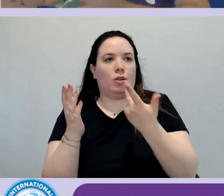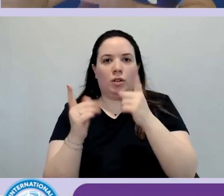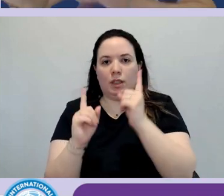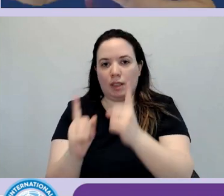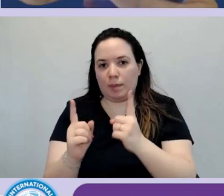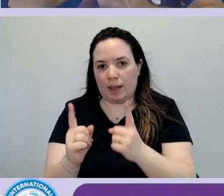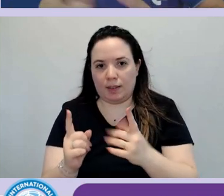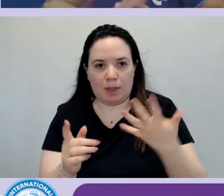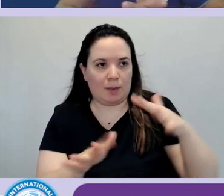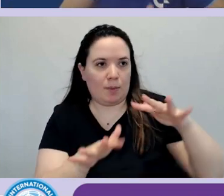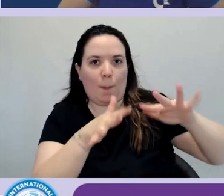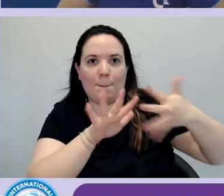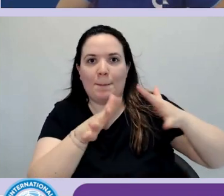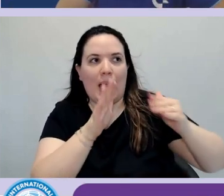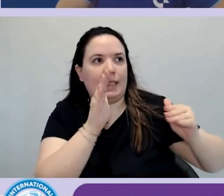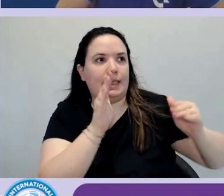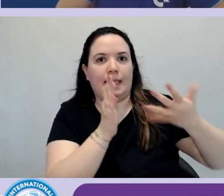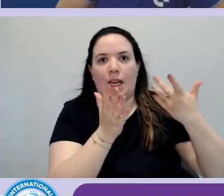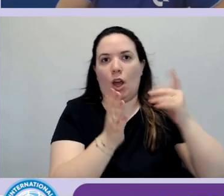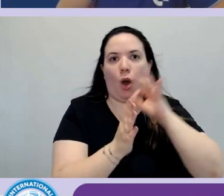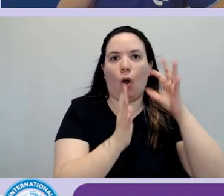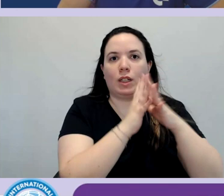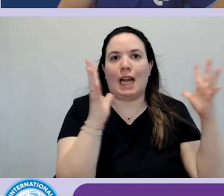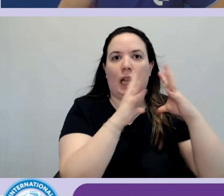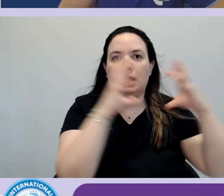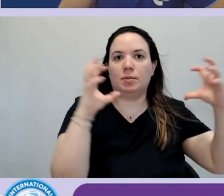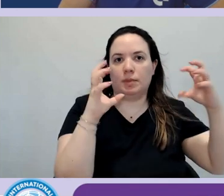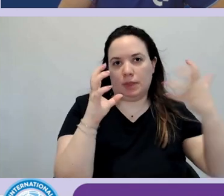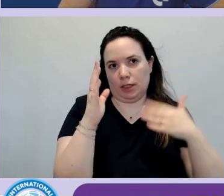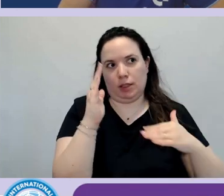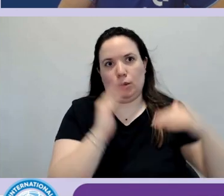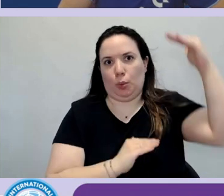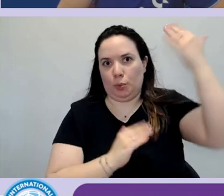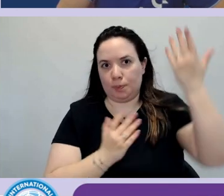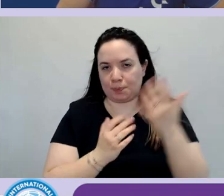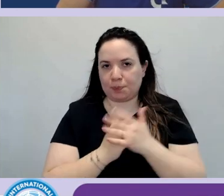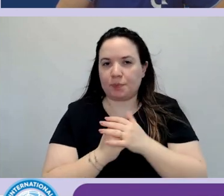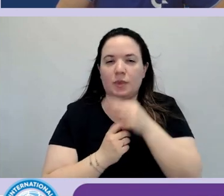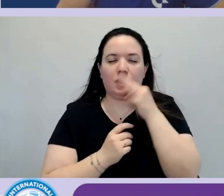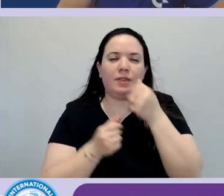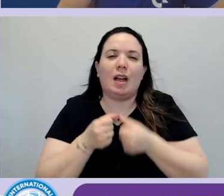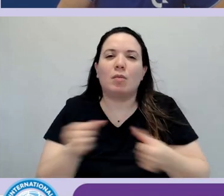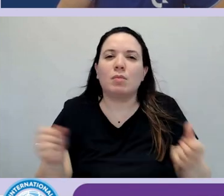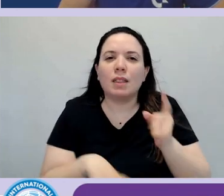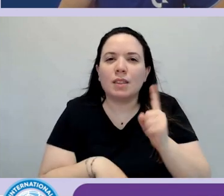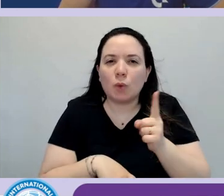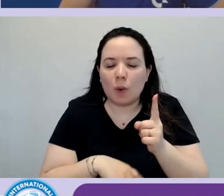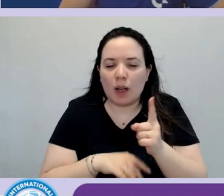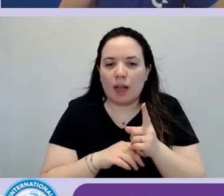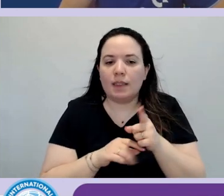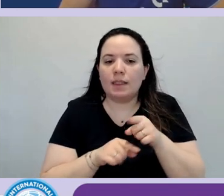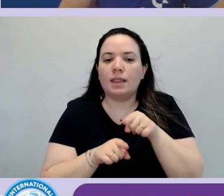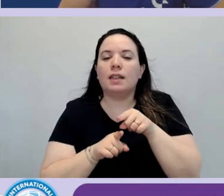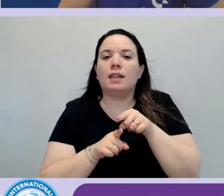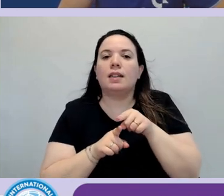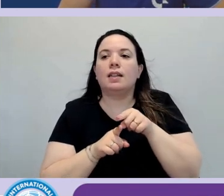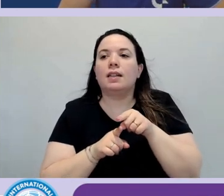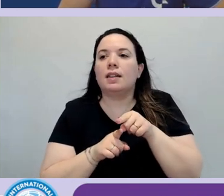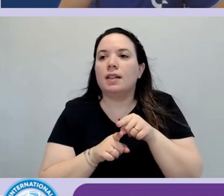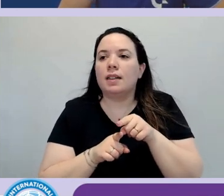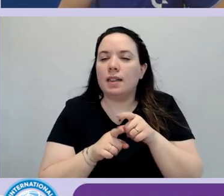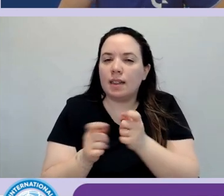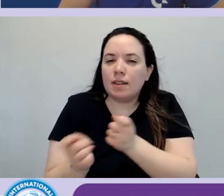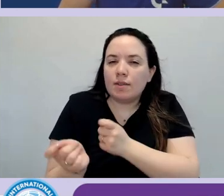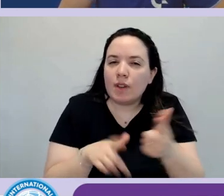fatturato quello che fanno le medie e grandi imprese e qual è il concetto di base è che il limite di